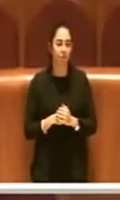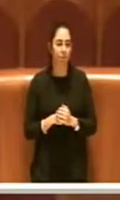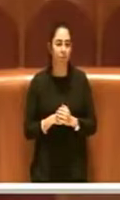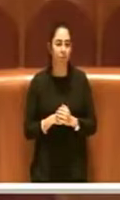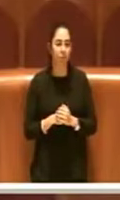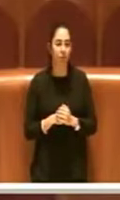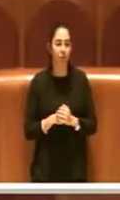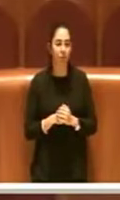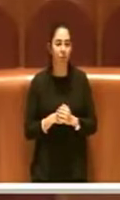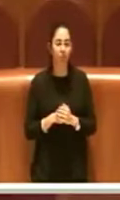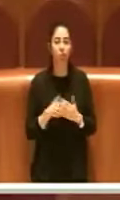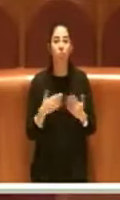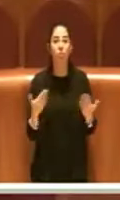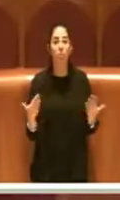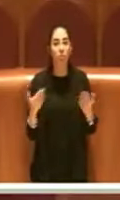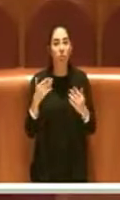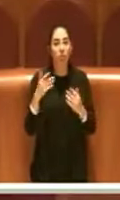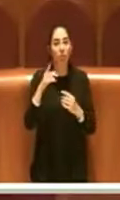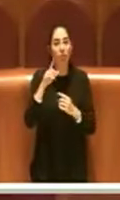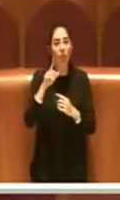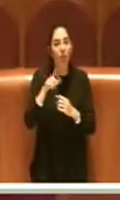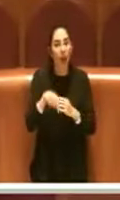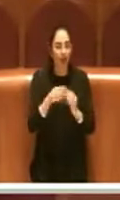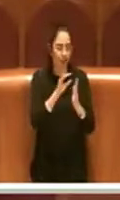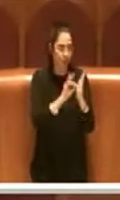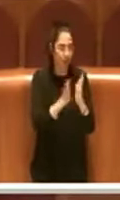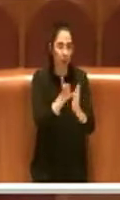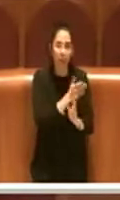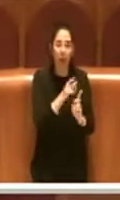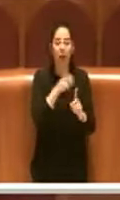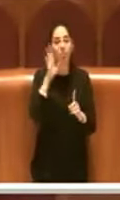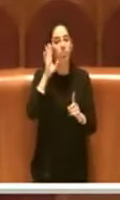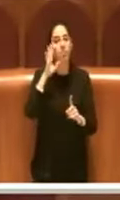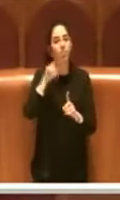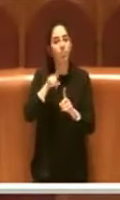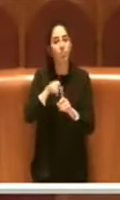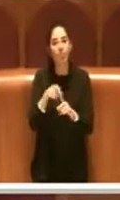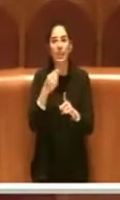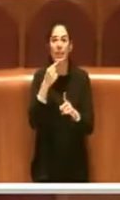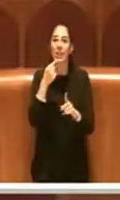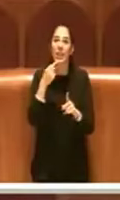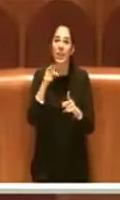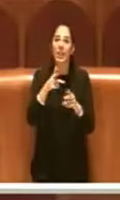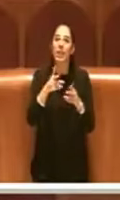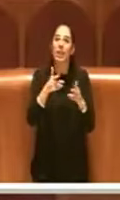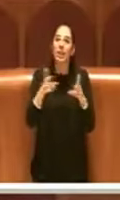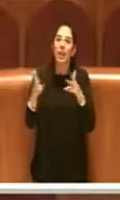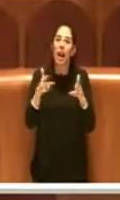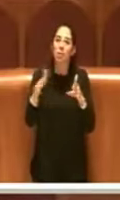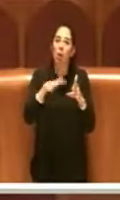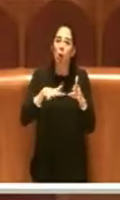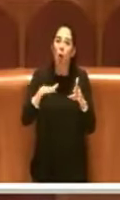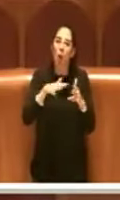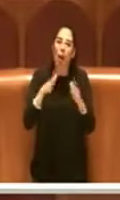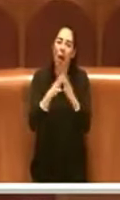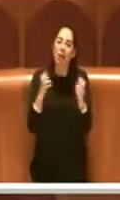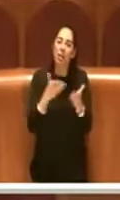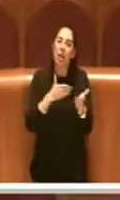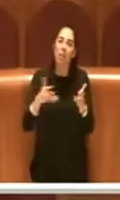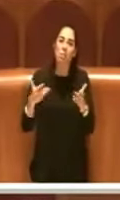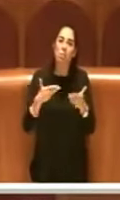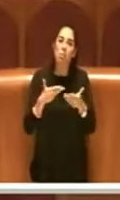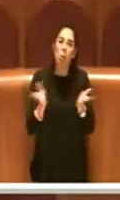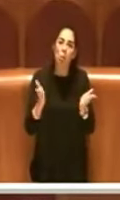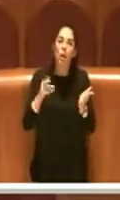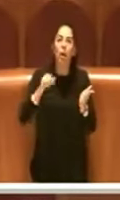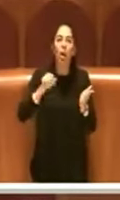tempo è stato raccomandato di agire sulle aziende pubbliche di trasporto locale affinché vengano previste delle